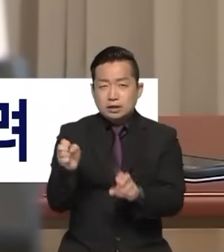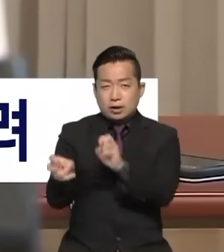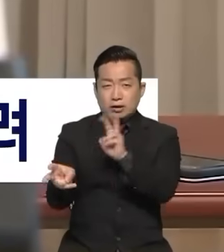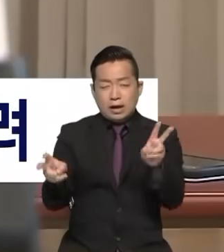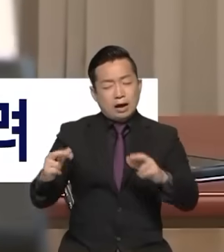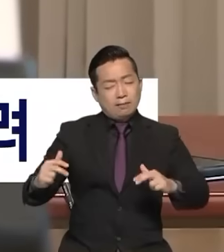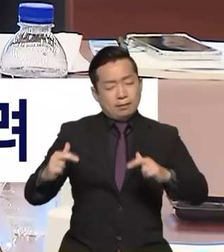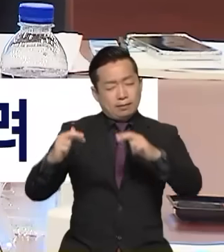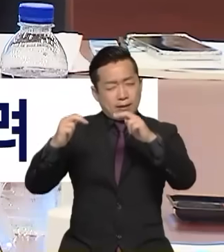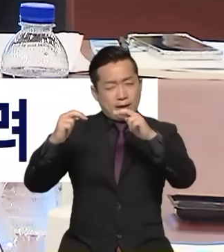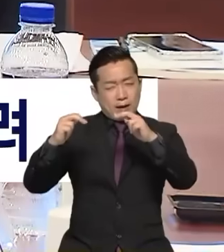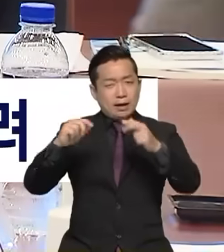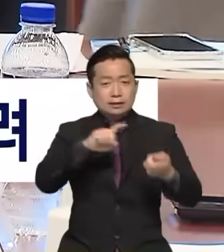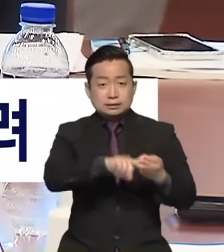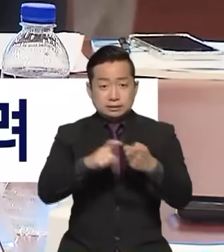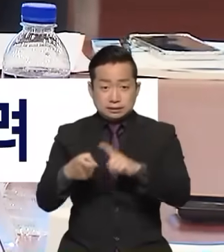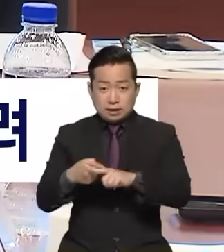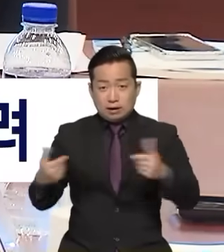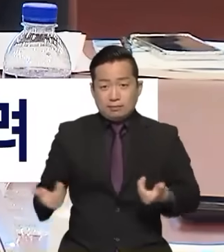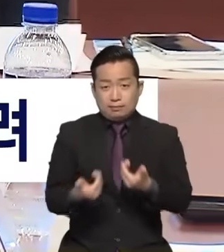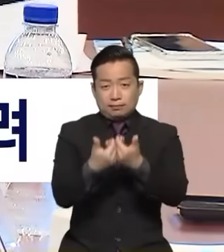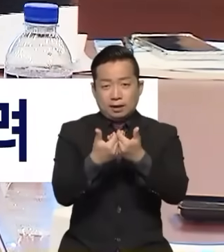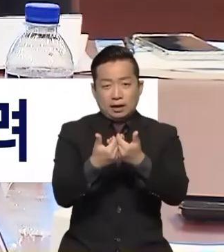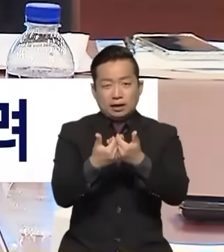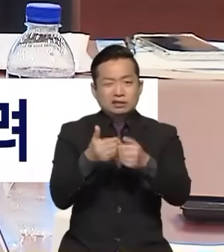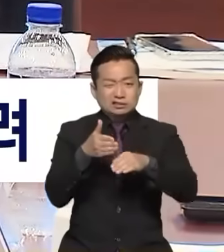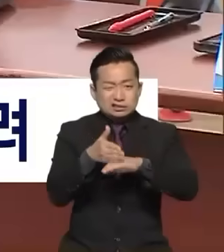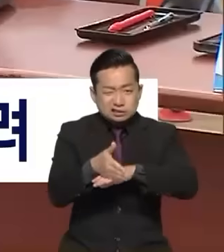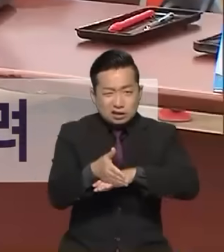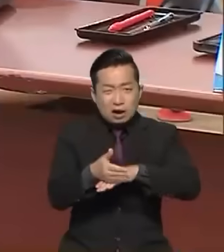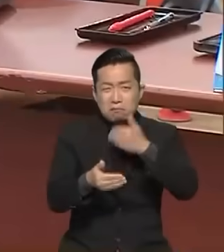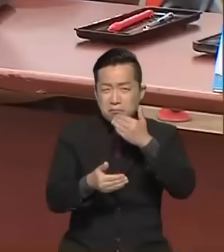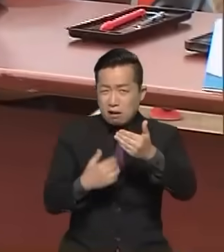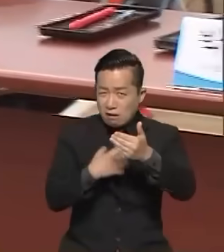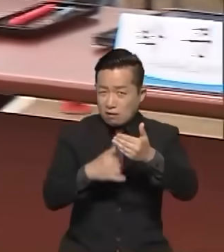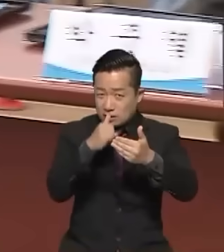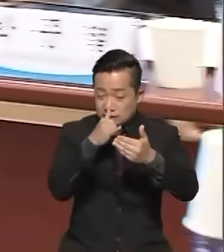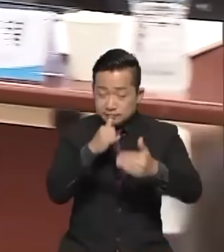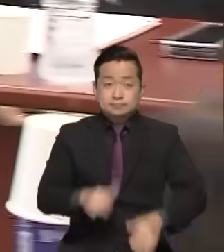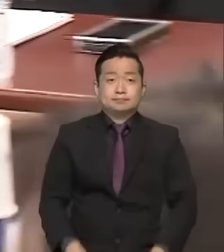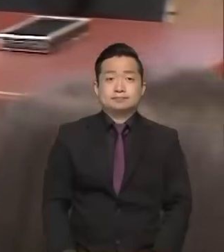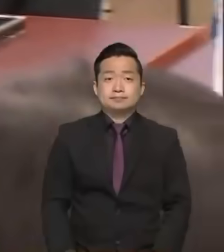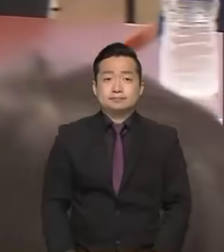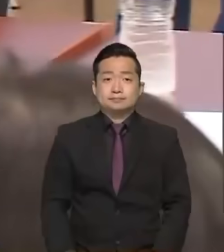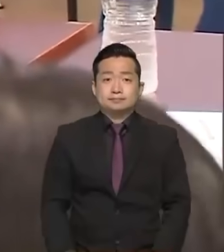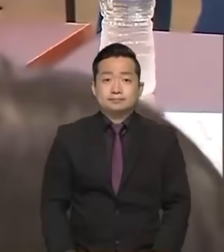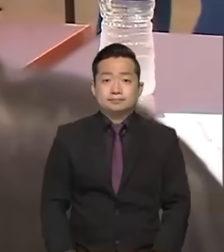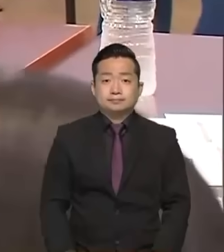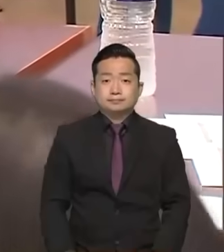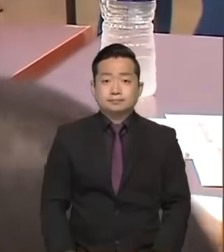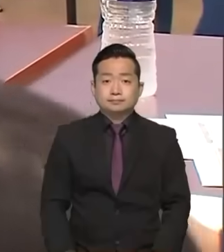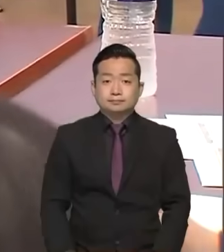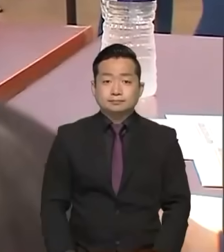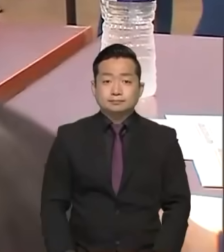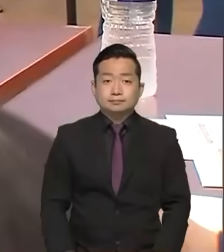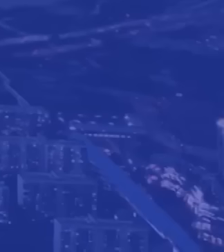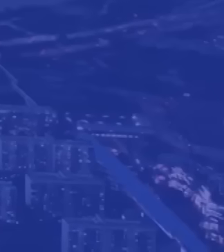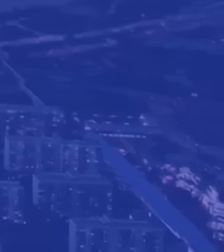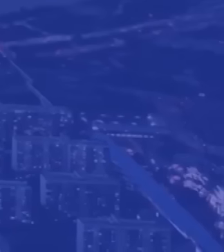여야 신경전 진영갈등의 발목을 잡힐 수 있다는 우려가 나옵니다 SBS 김경입니다